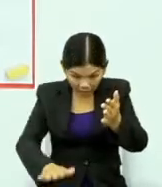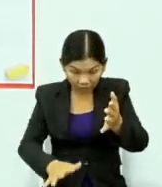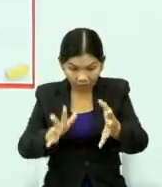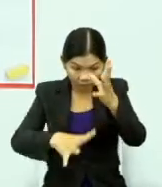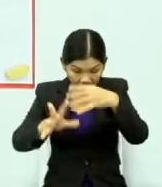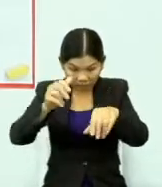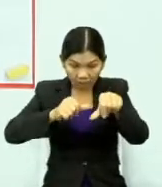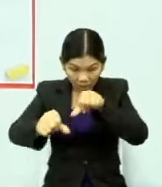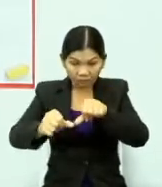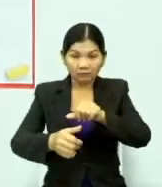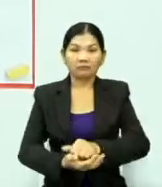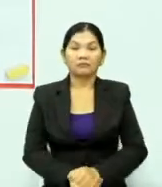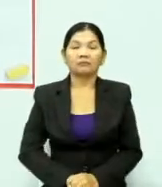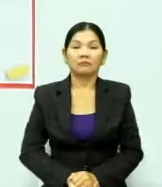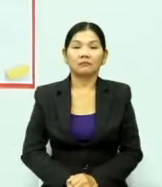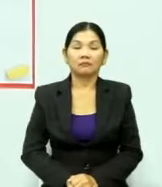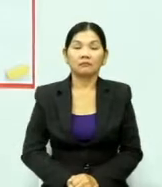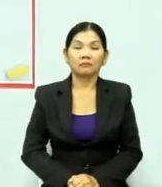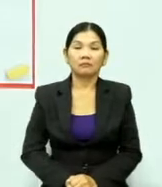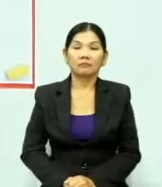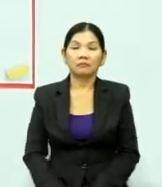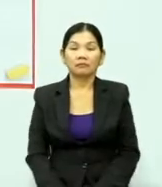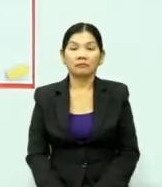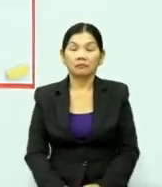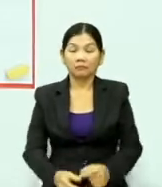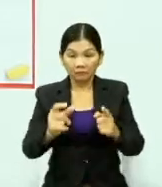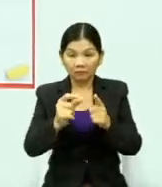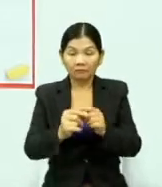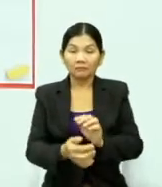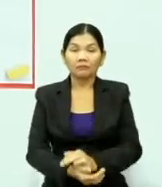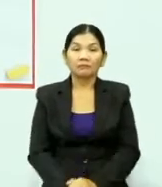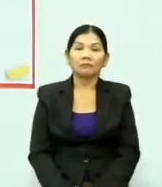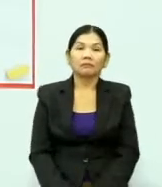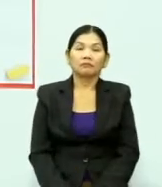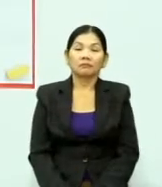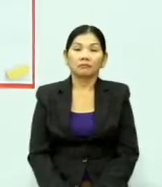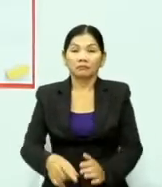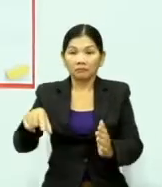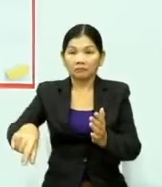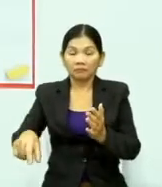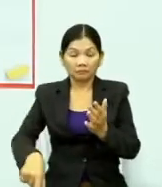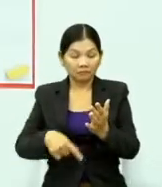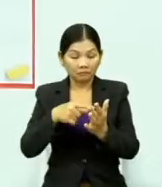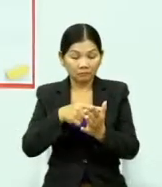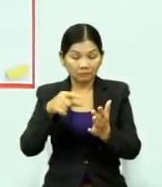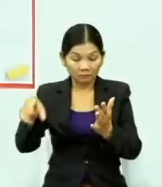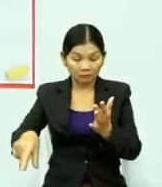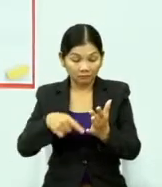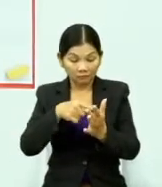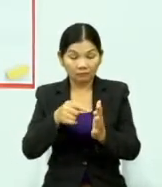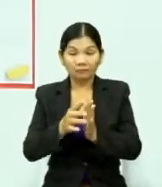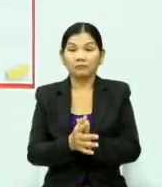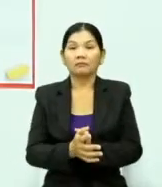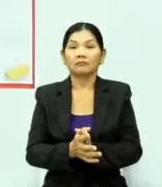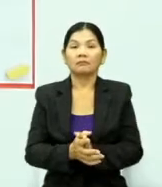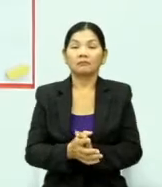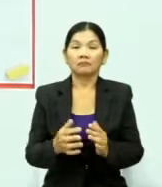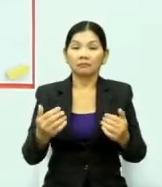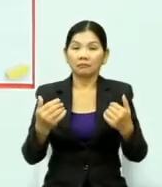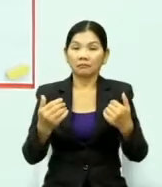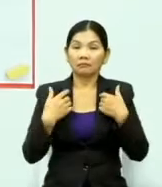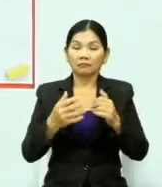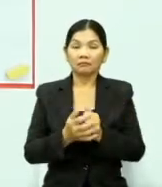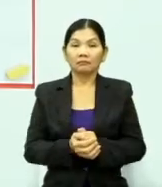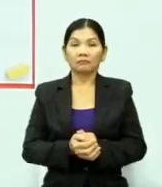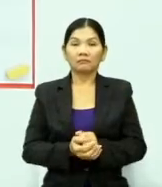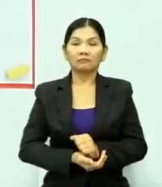Riêng bình tò tiết ná. Chàng chăng nè cừu mình bị này cứ kế. Kế kế. Chăng nè cừu đã chăm bị kế kế. Hay